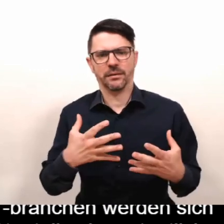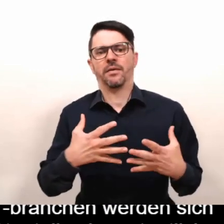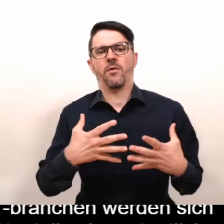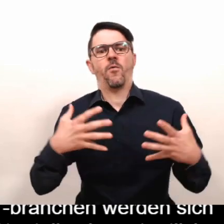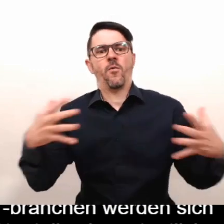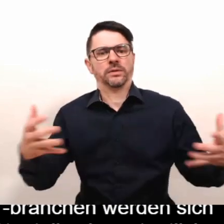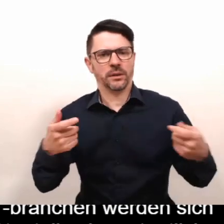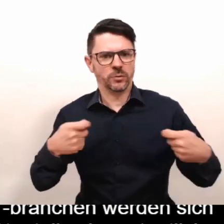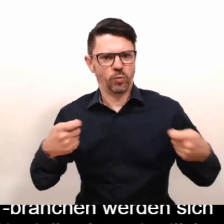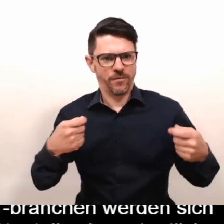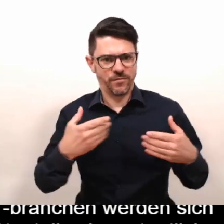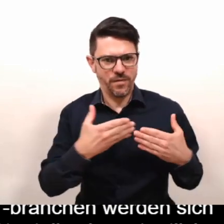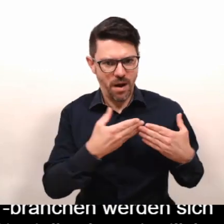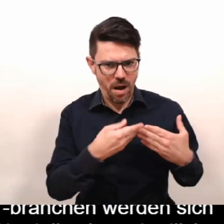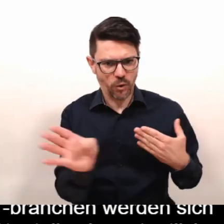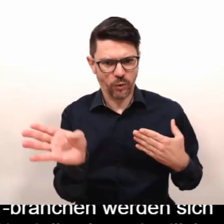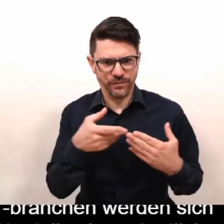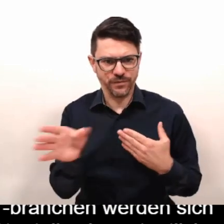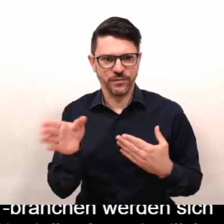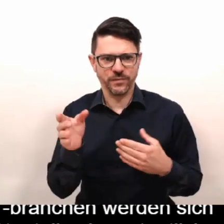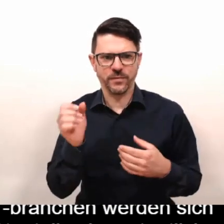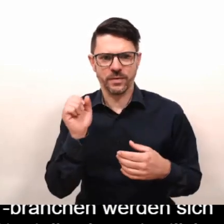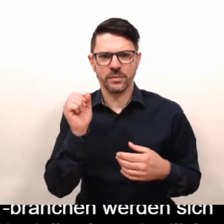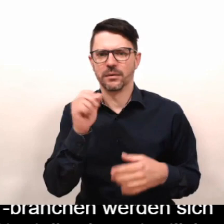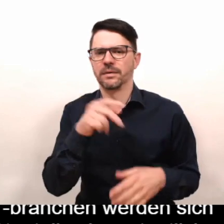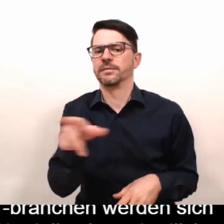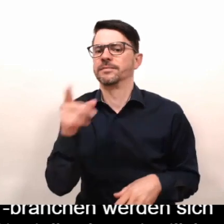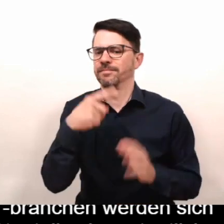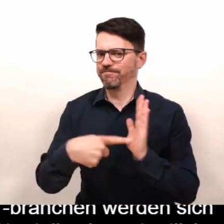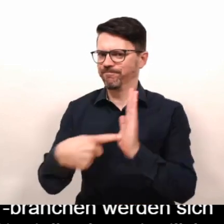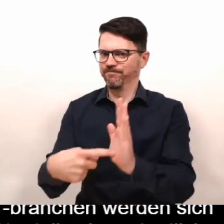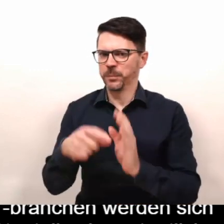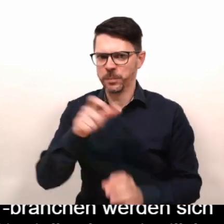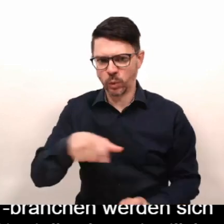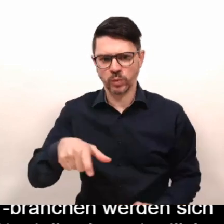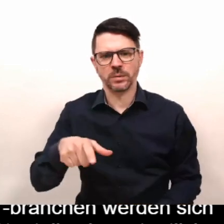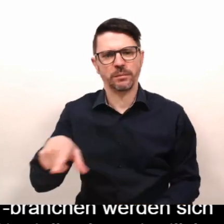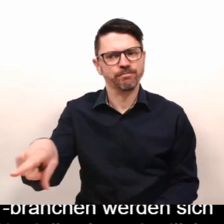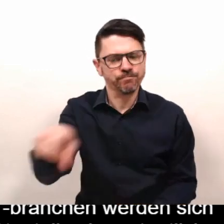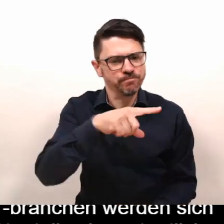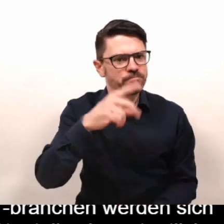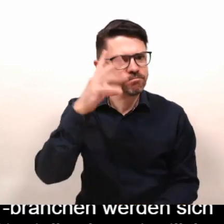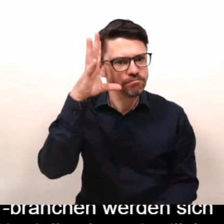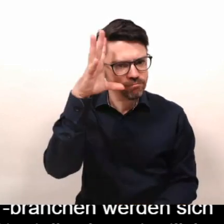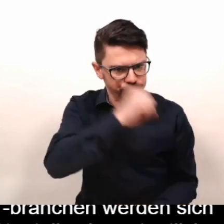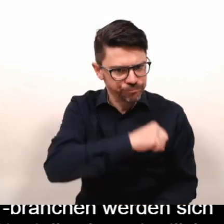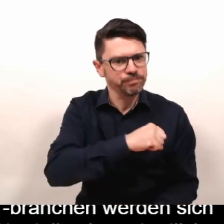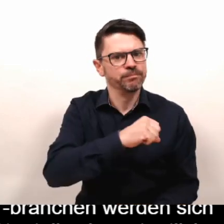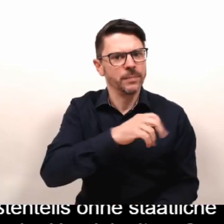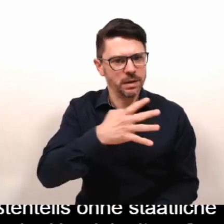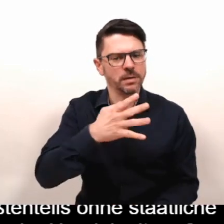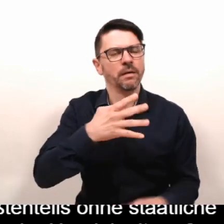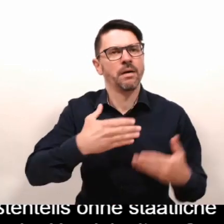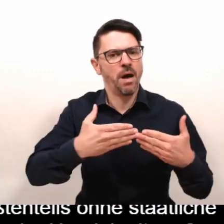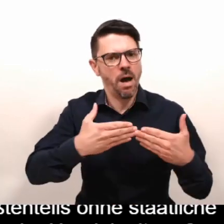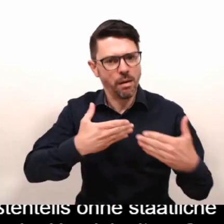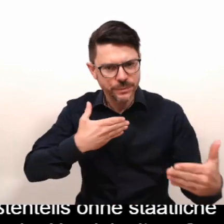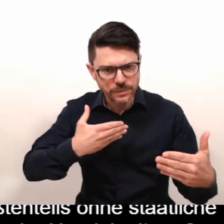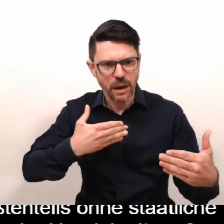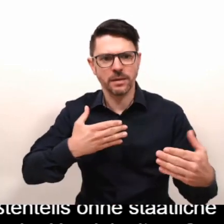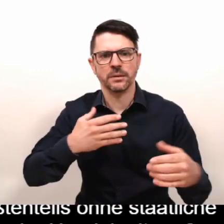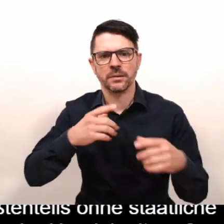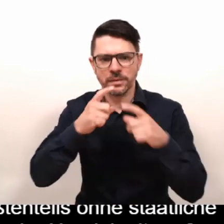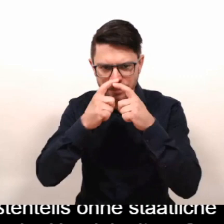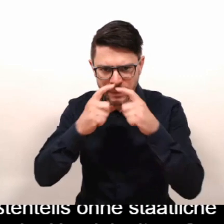Ordnung. Und ist zurückgedrängt. Und das ist ja die Maßgabe, nach der wir generell